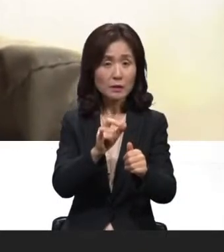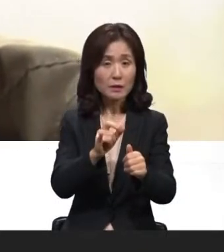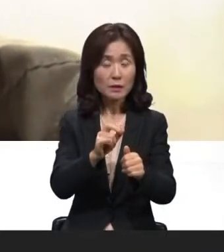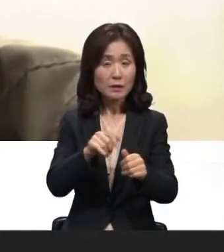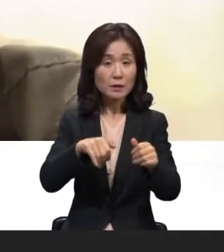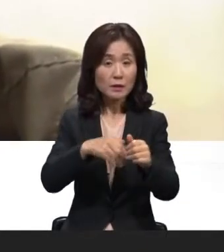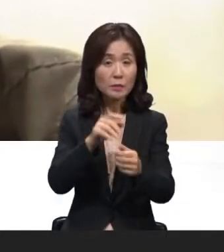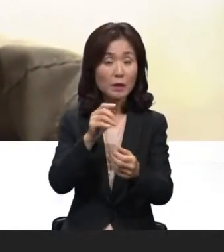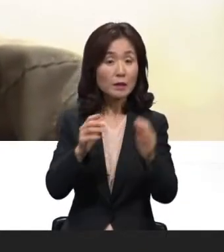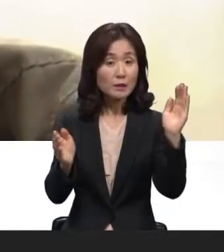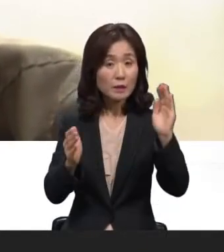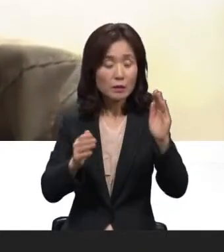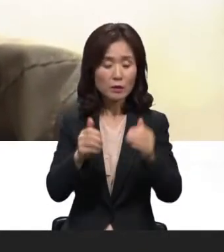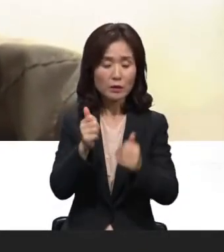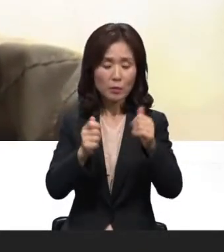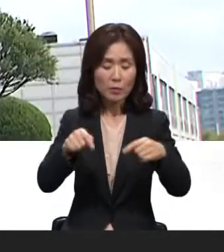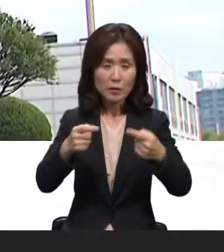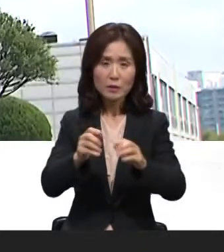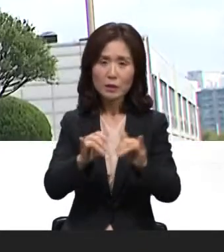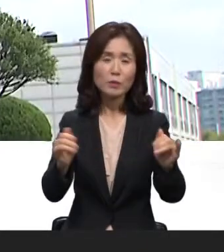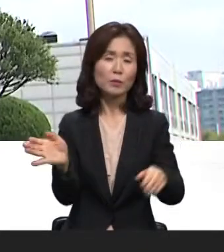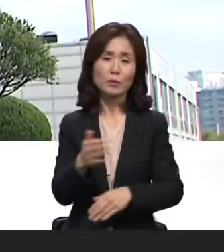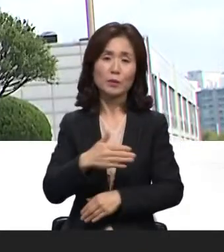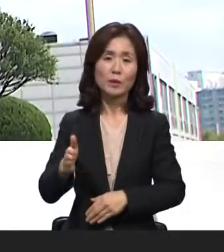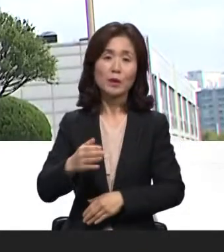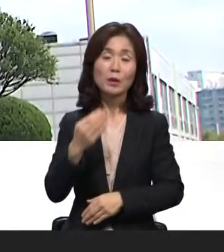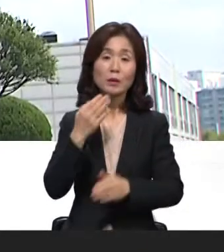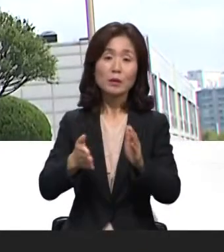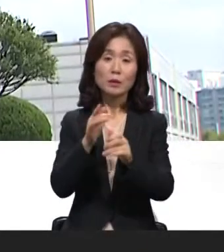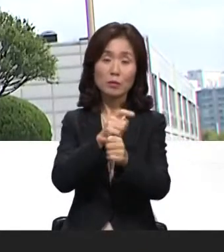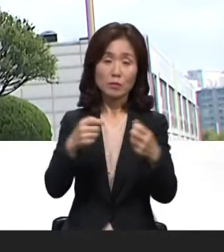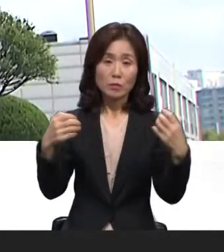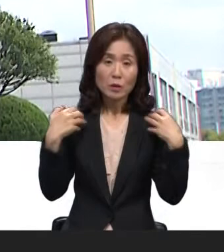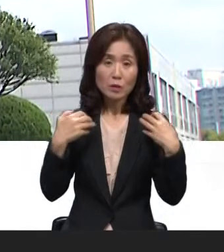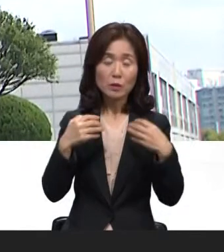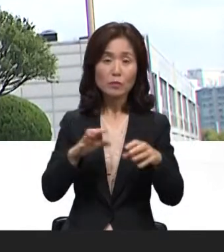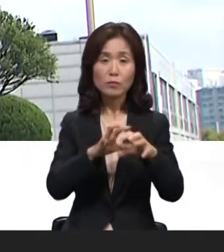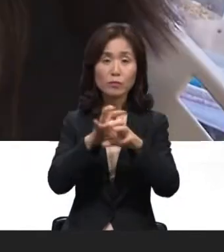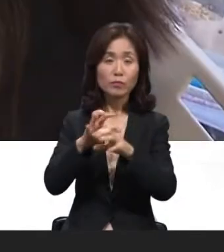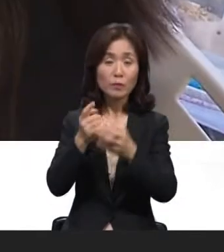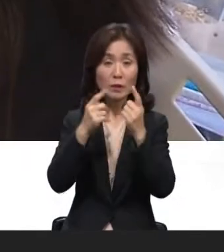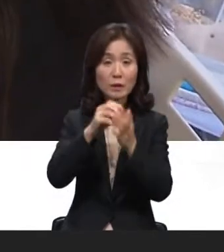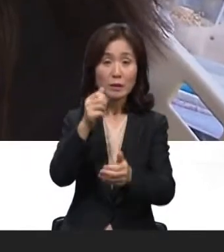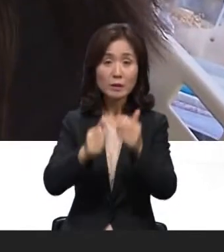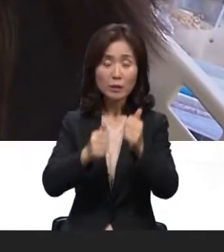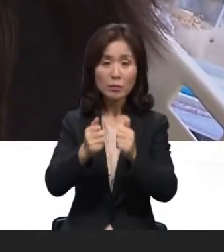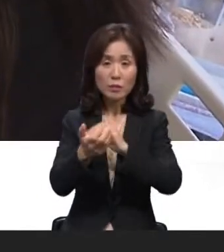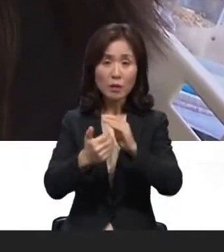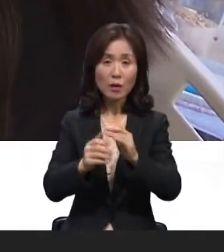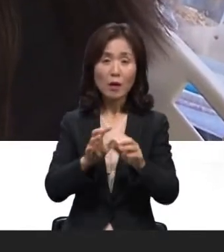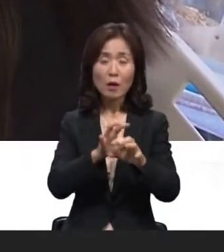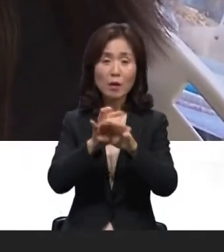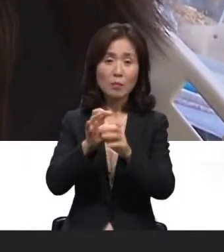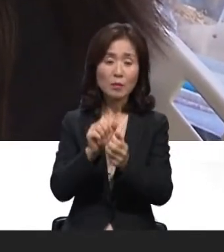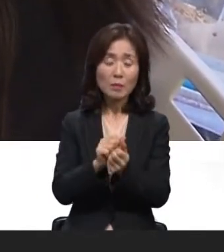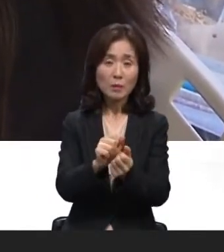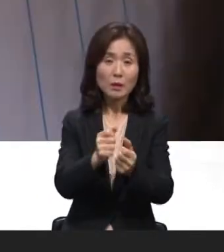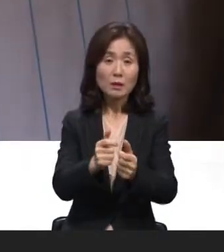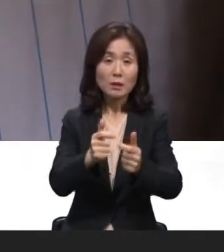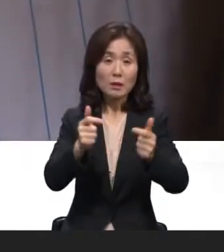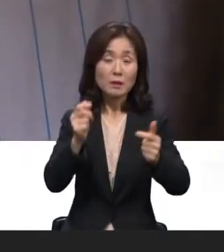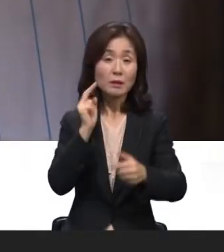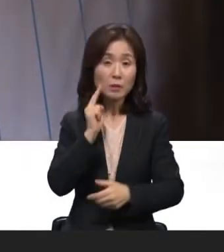없는 것으로 확인됐습니다 서울시교육청은 수능을 앞두고 코로나 일고 확산 3가 심각해지는 만큼 고 3 학생들은 모두